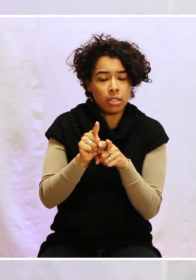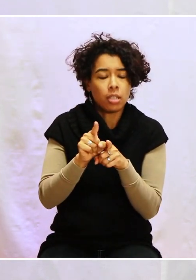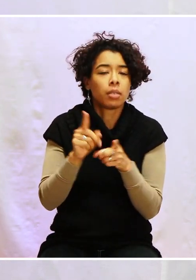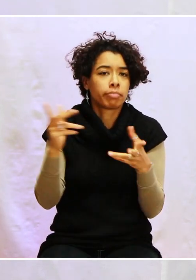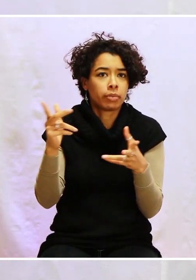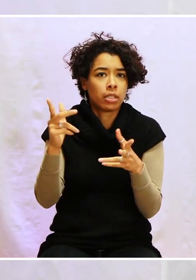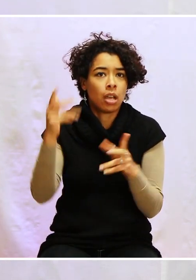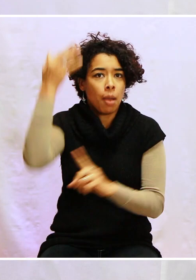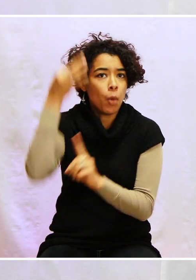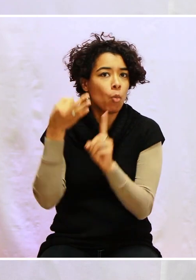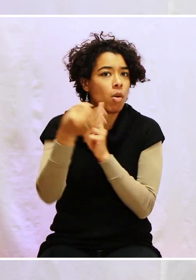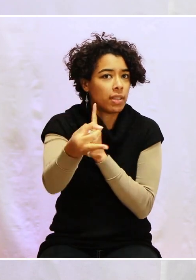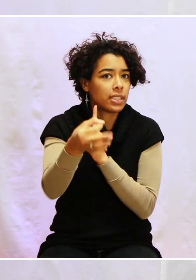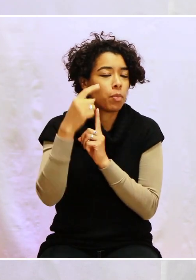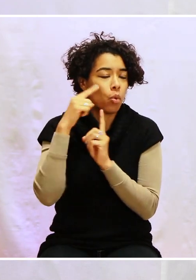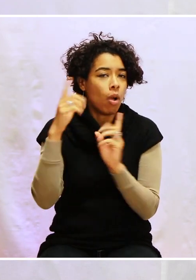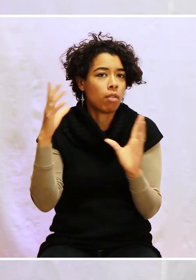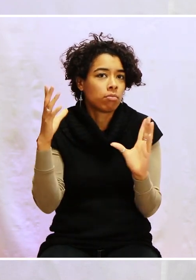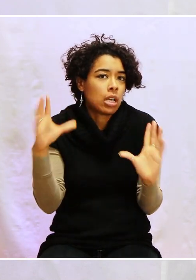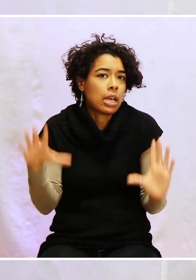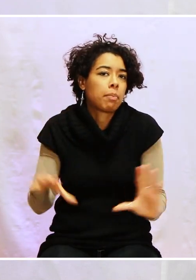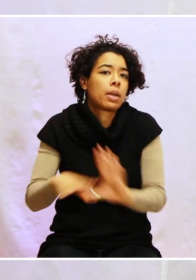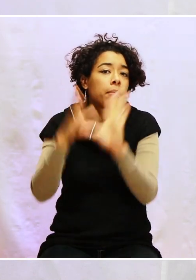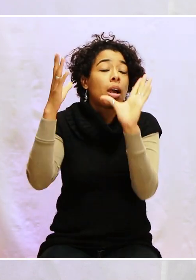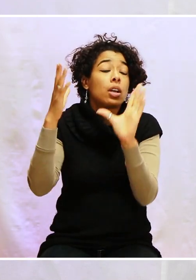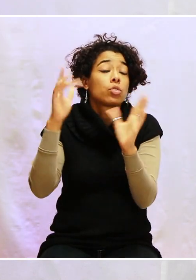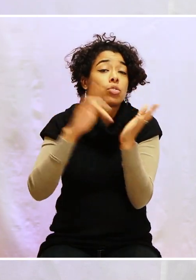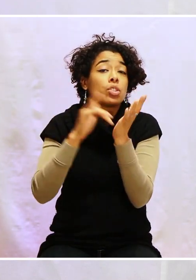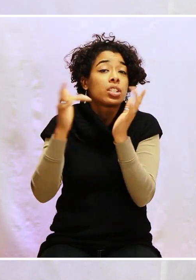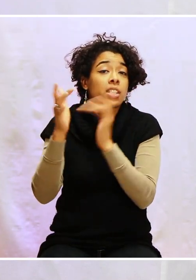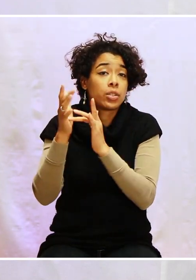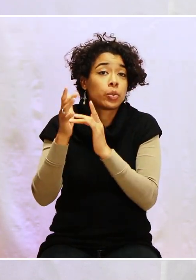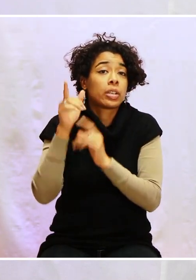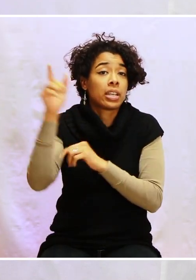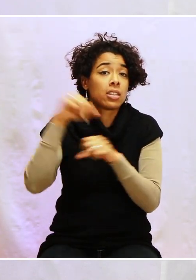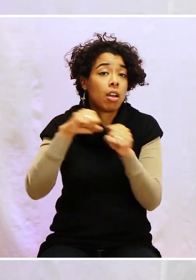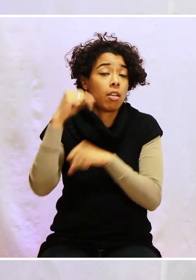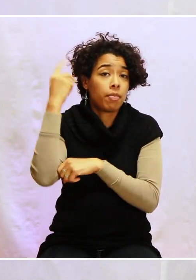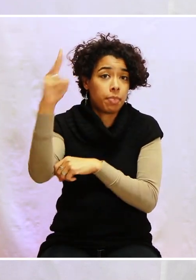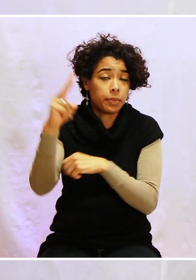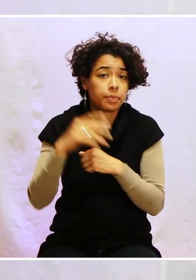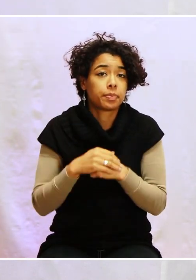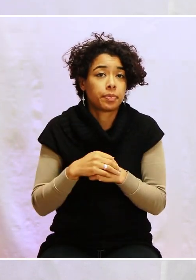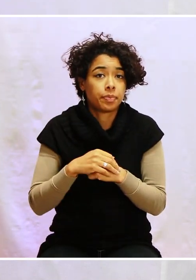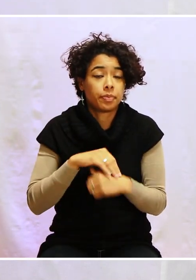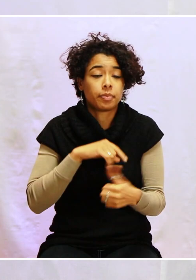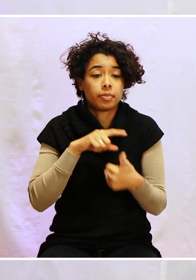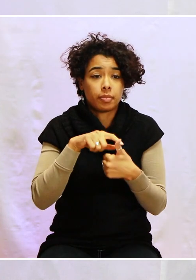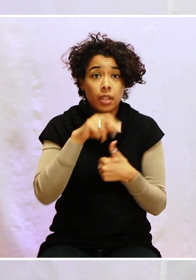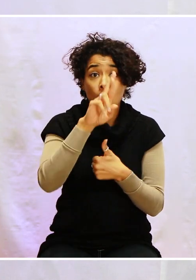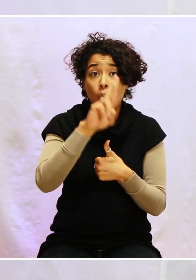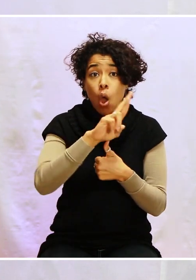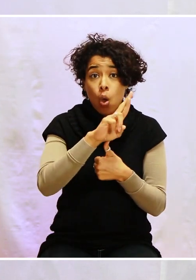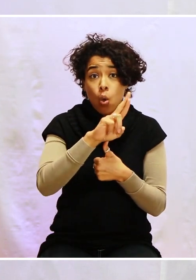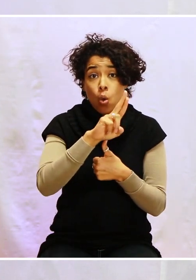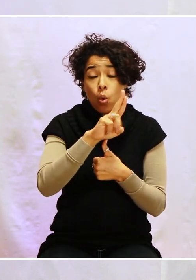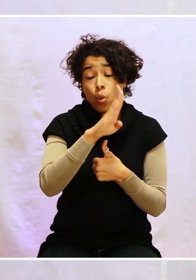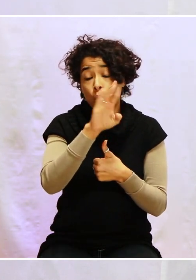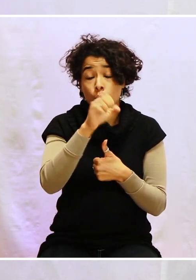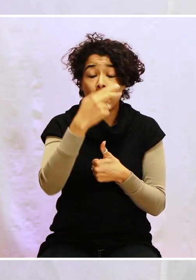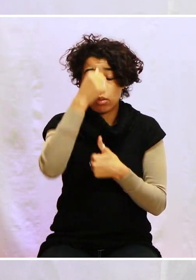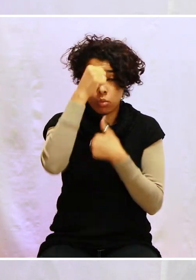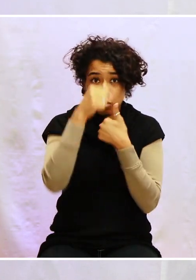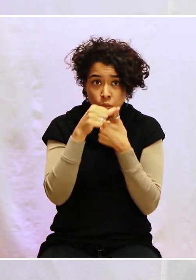ça représentait l'œuvre et le ministère de Jésus-Christ. Donc pour rappel, Ruben, c'est celui qui ôte